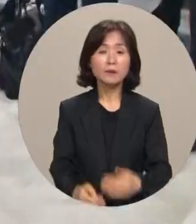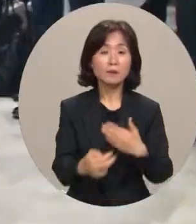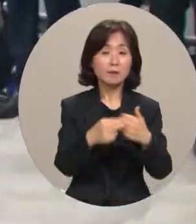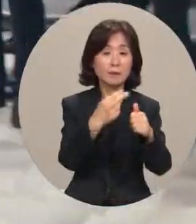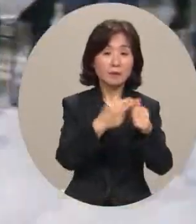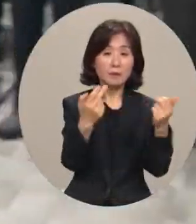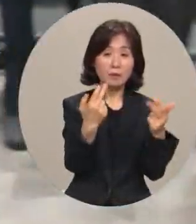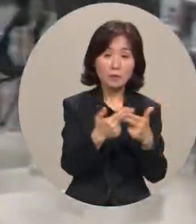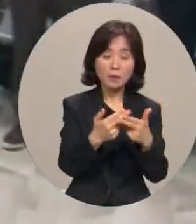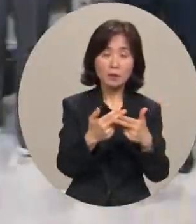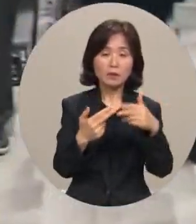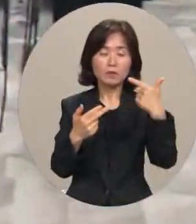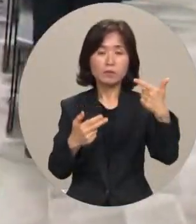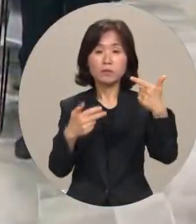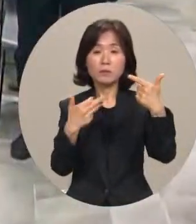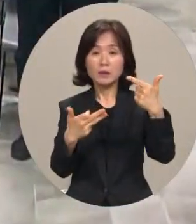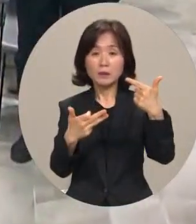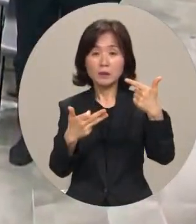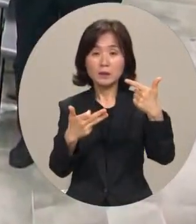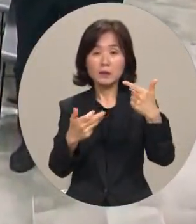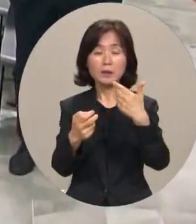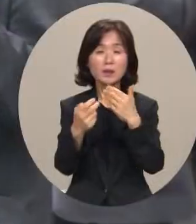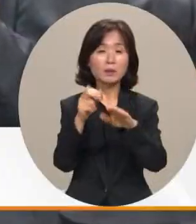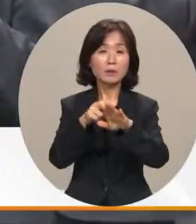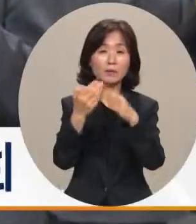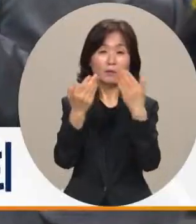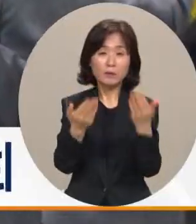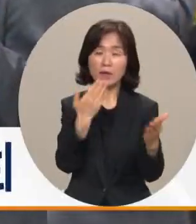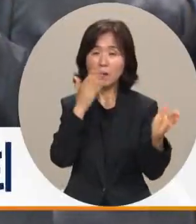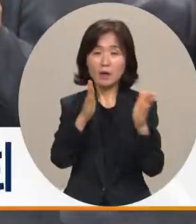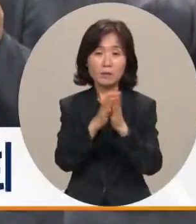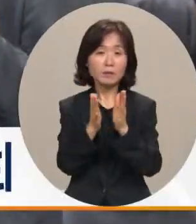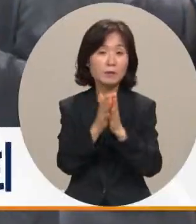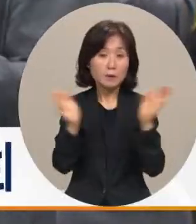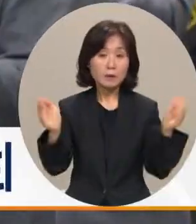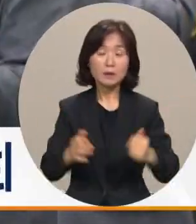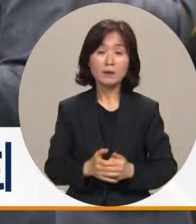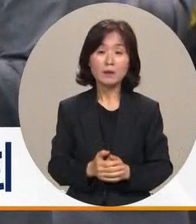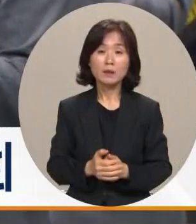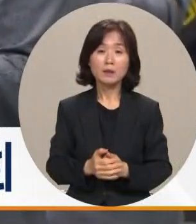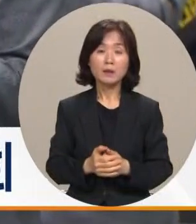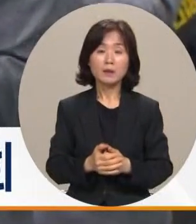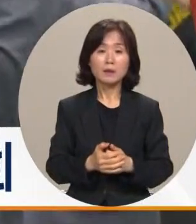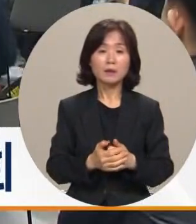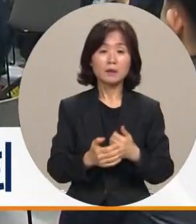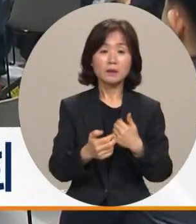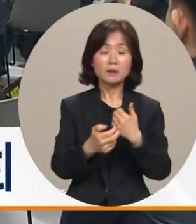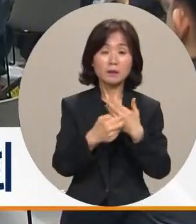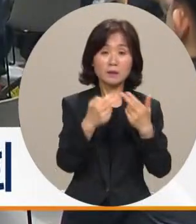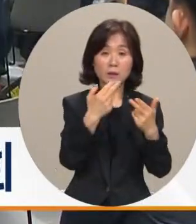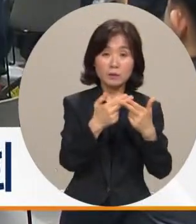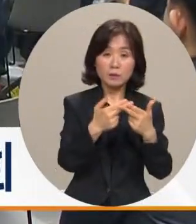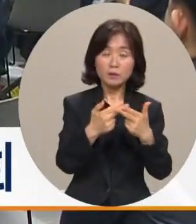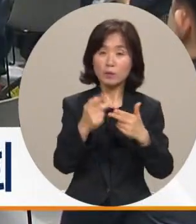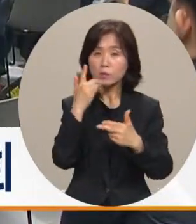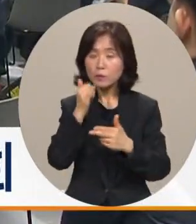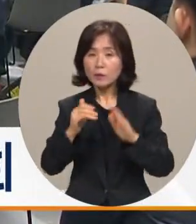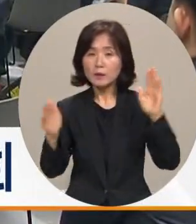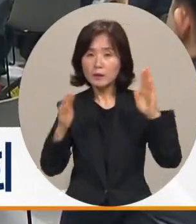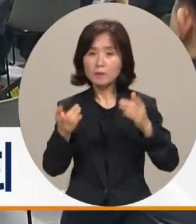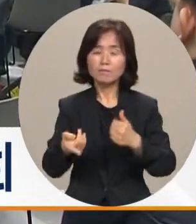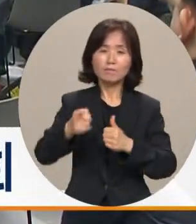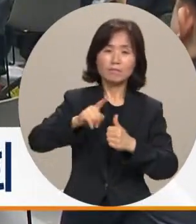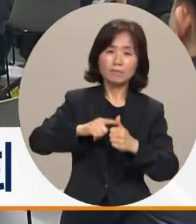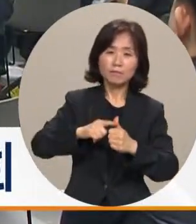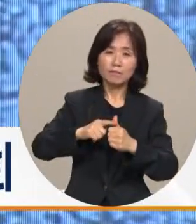대한의사협회가 오는 18일 집단 휴진에 들어갑니다. 의협은 같은 날 의대생과 학부모까지 참여하는 총궐기대회를